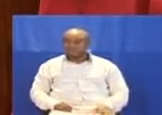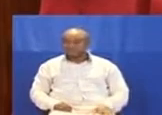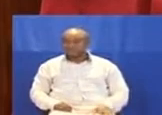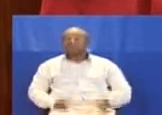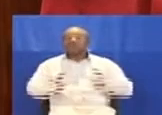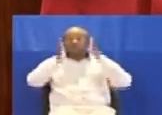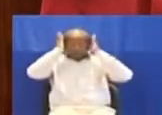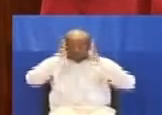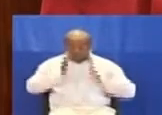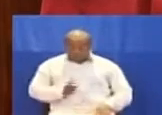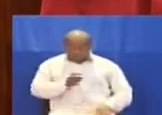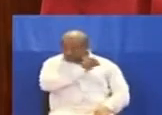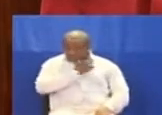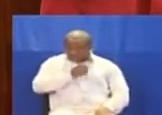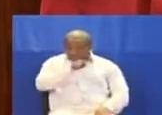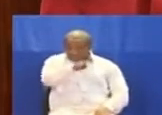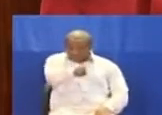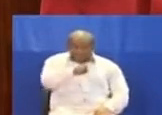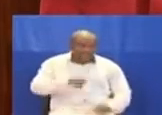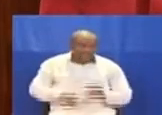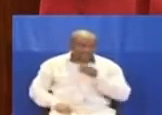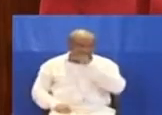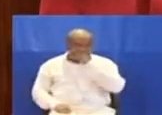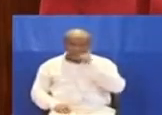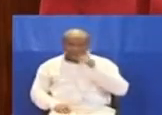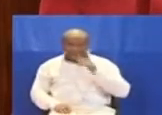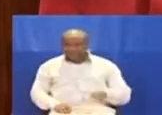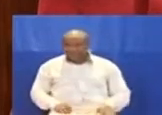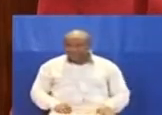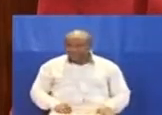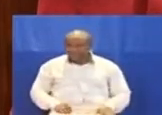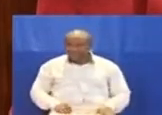Mheshimiwa Rais huyu anapenda